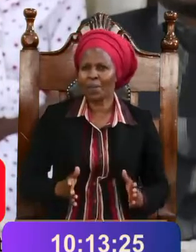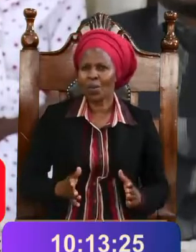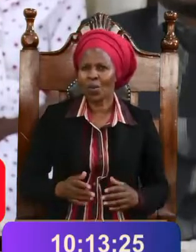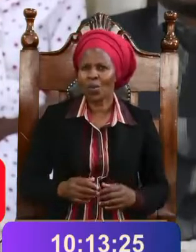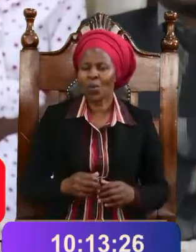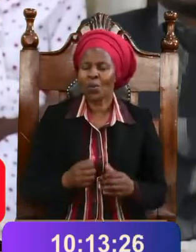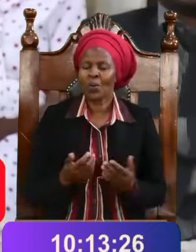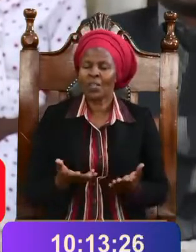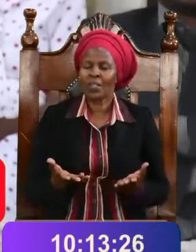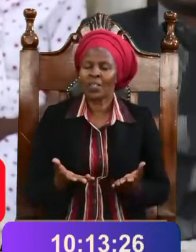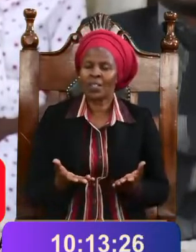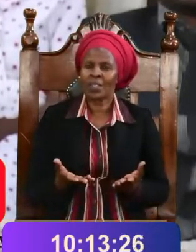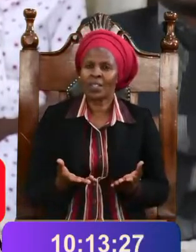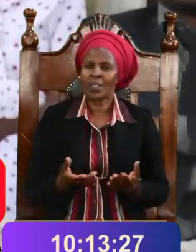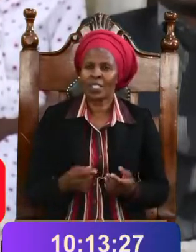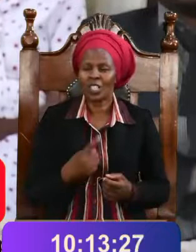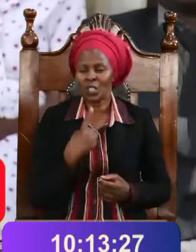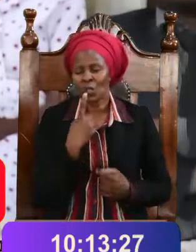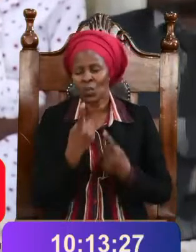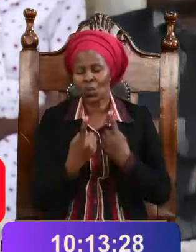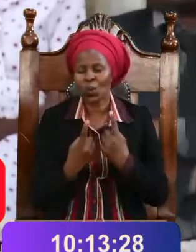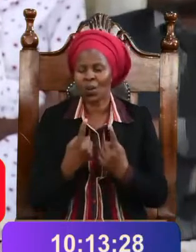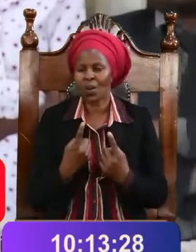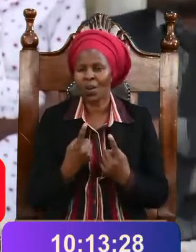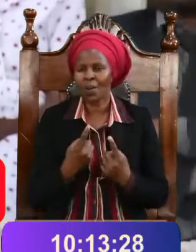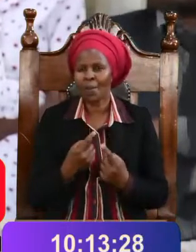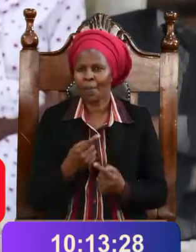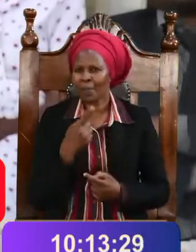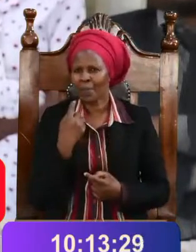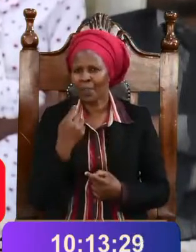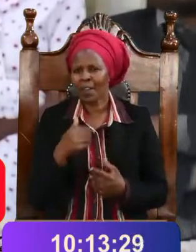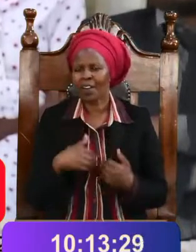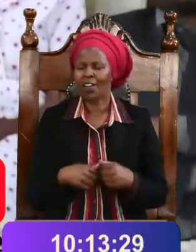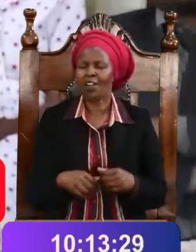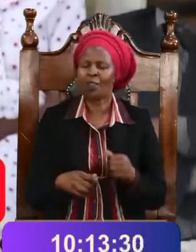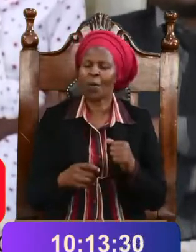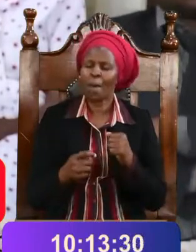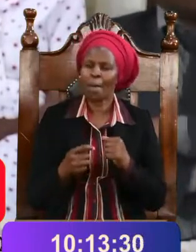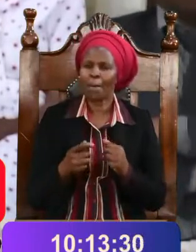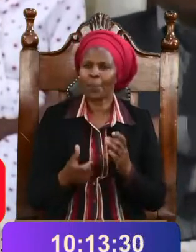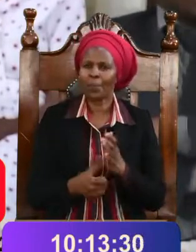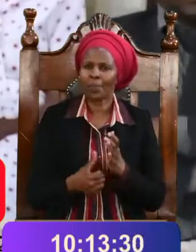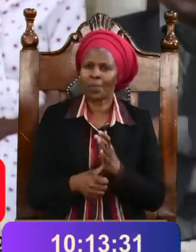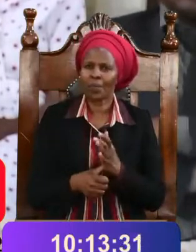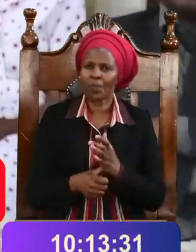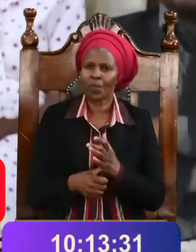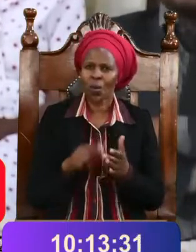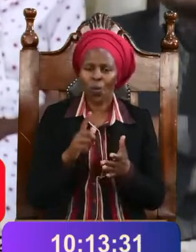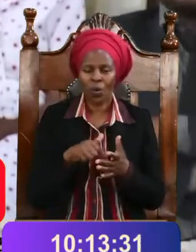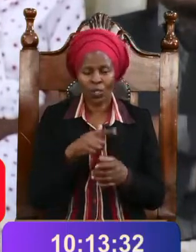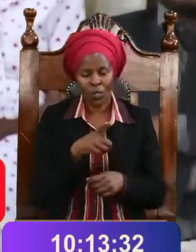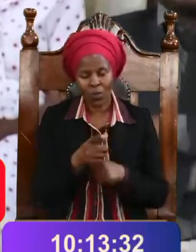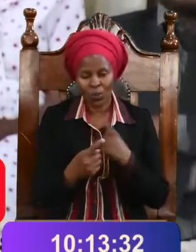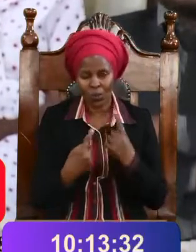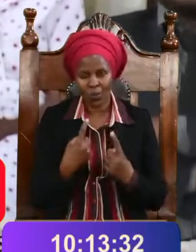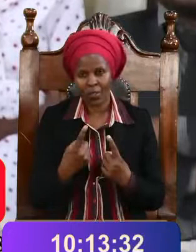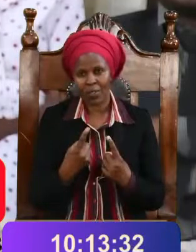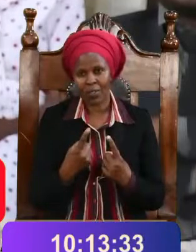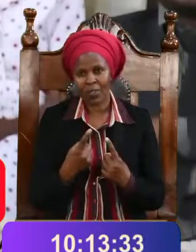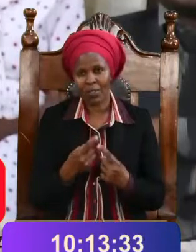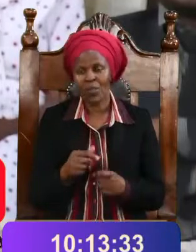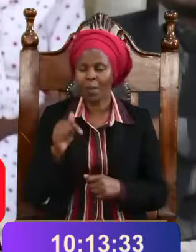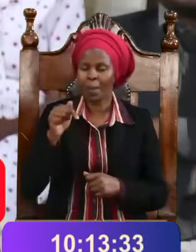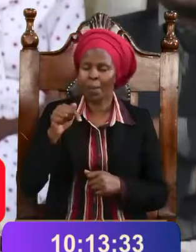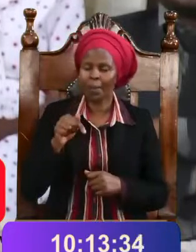Je, ni kwa maneno? Pengine ni mdomo nina shida nikizungumza maneno ambayo yatoka pale hayapendezi. So we